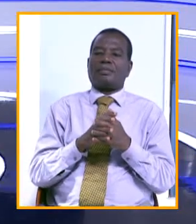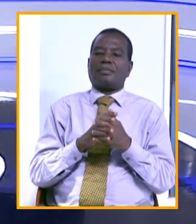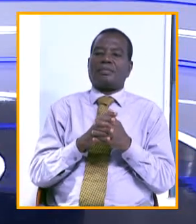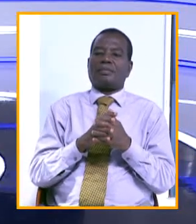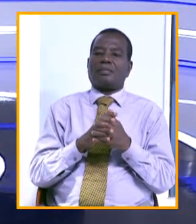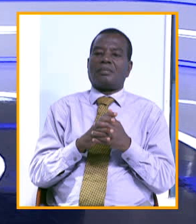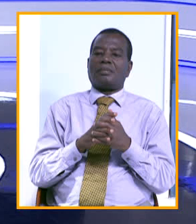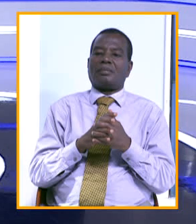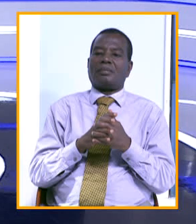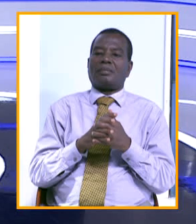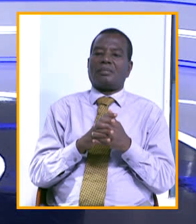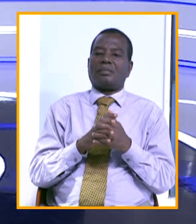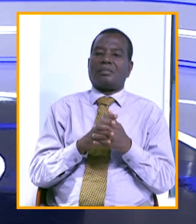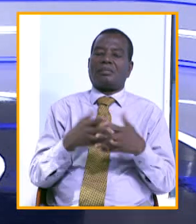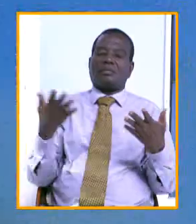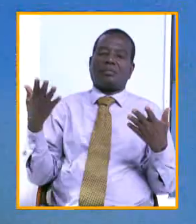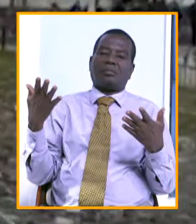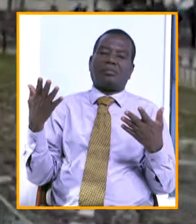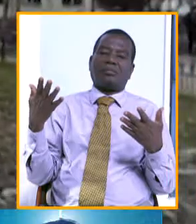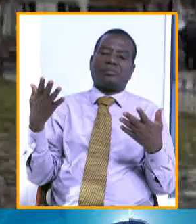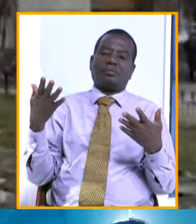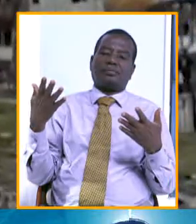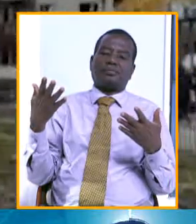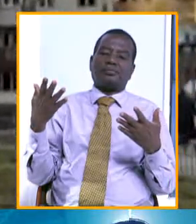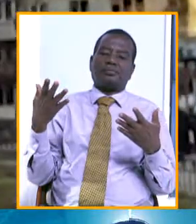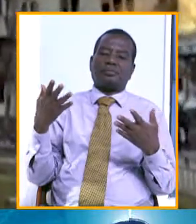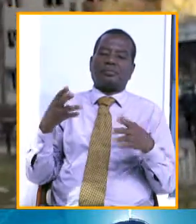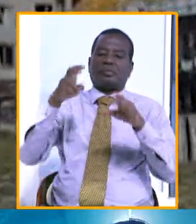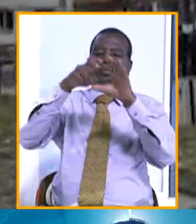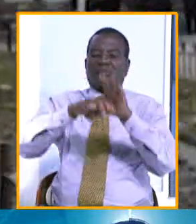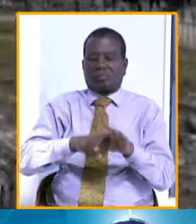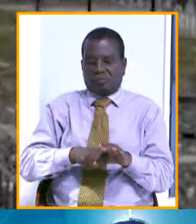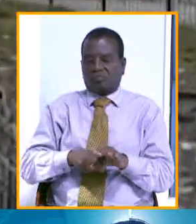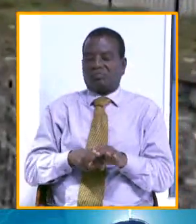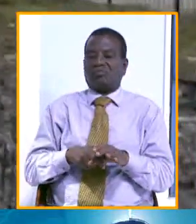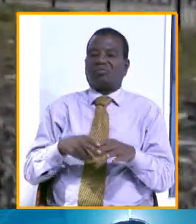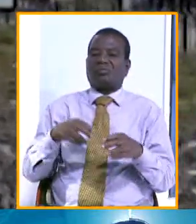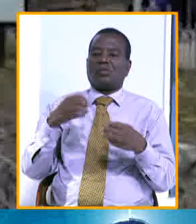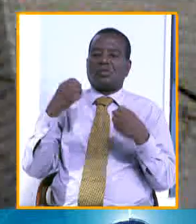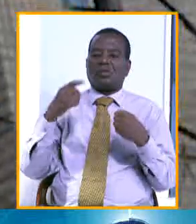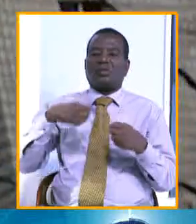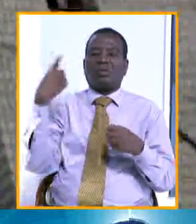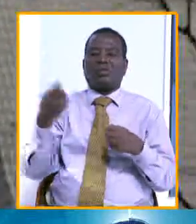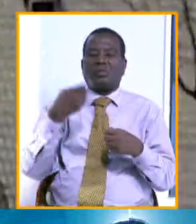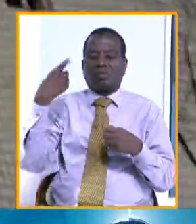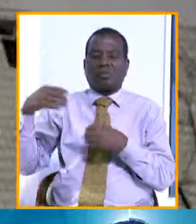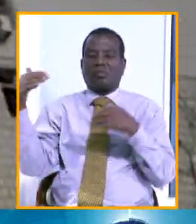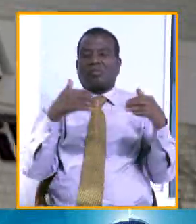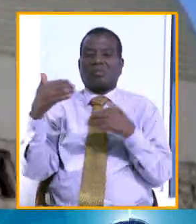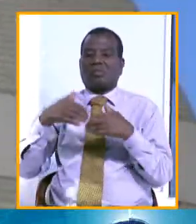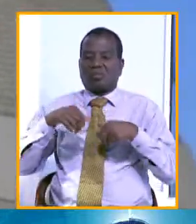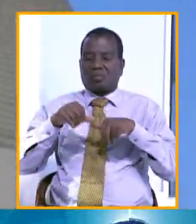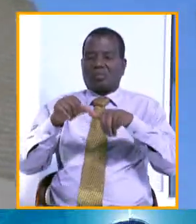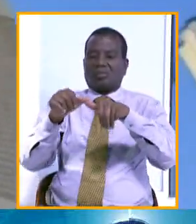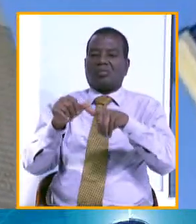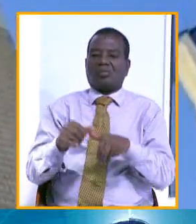Enfin, en image, le conflit russo-ukrainien. Au moins trois fortes explosions ont été entendues à Kiev tôt ce matin,